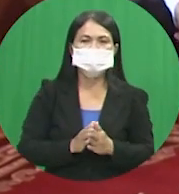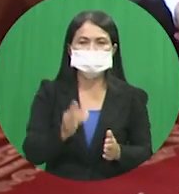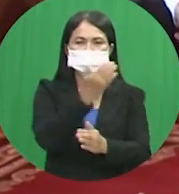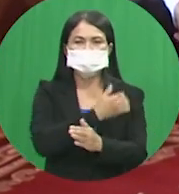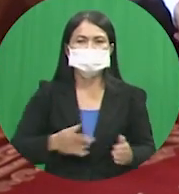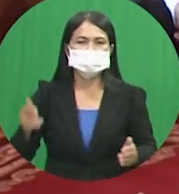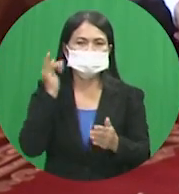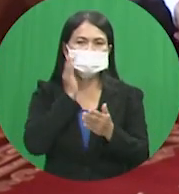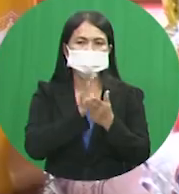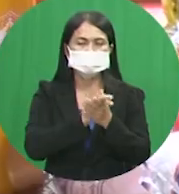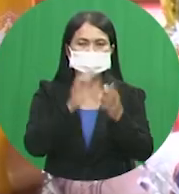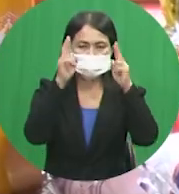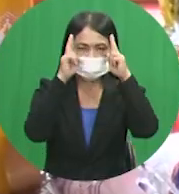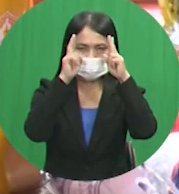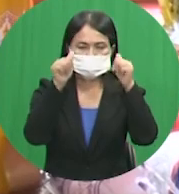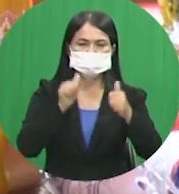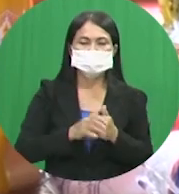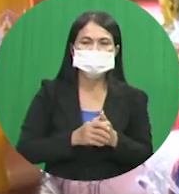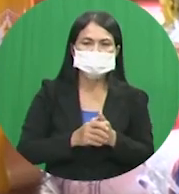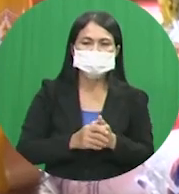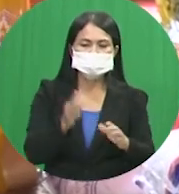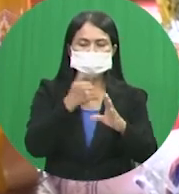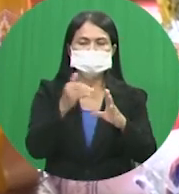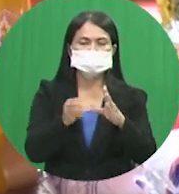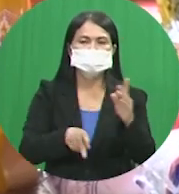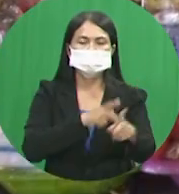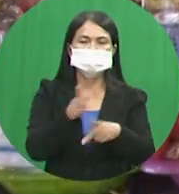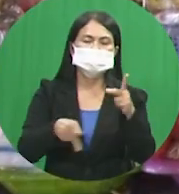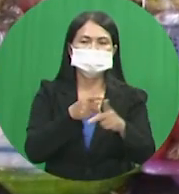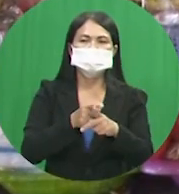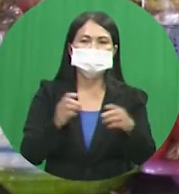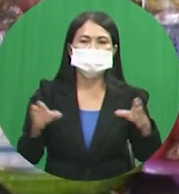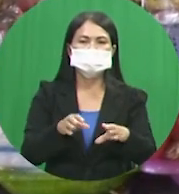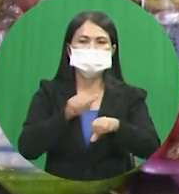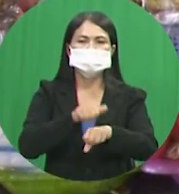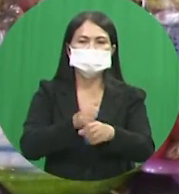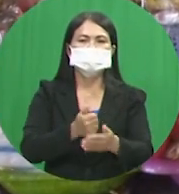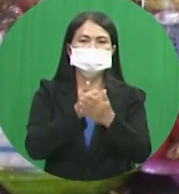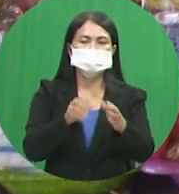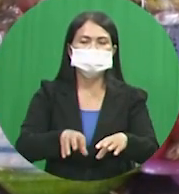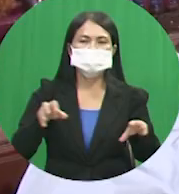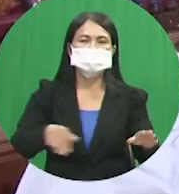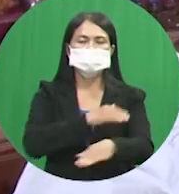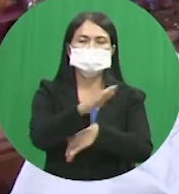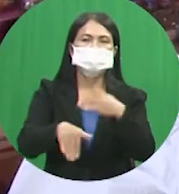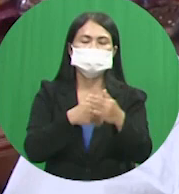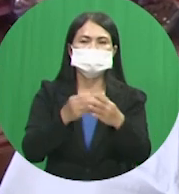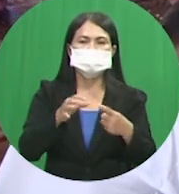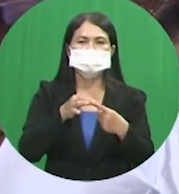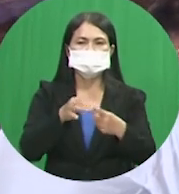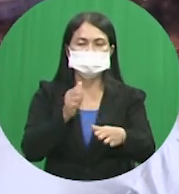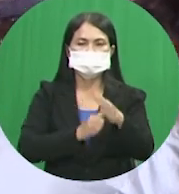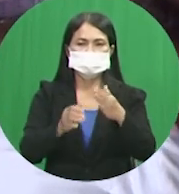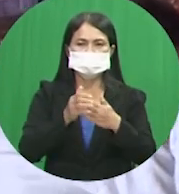ำนักเกตเตประบดัดบรณีฮุนไซนพญาจูนดอประจีปรวัตหนึ่งกรมการเงียจอจุยมูลแทนต่างอปีเซกราม